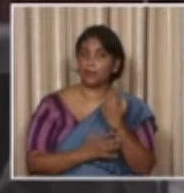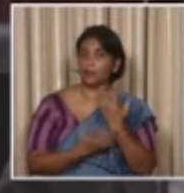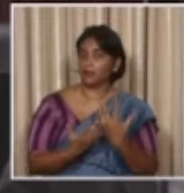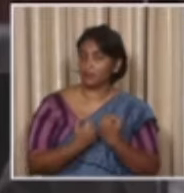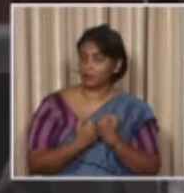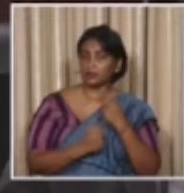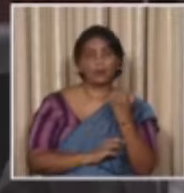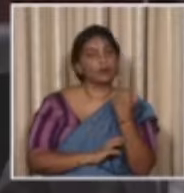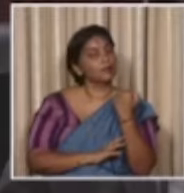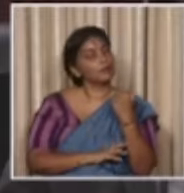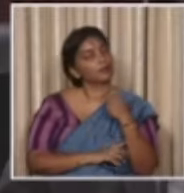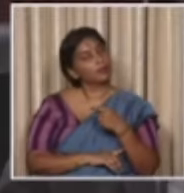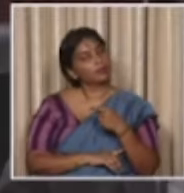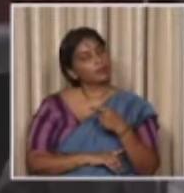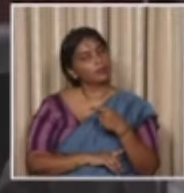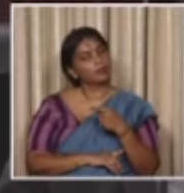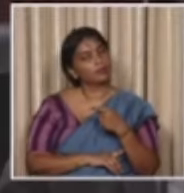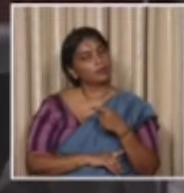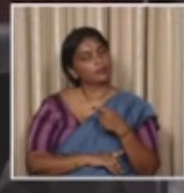ඒ බලයෙන්